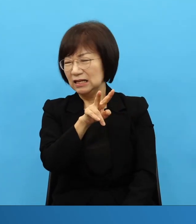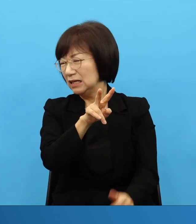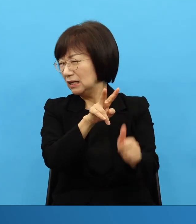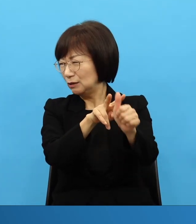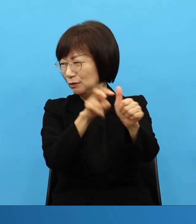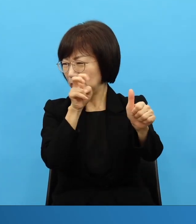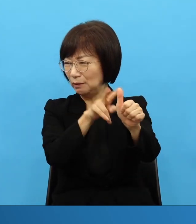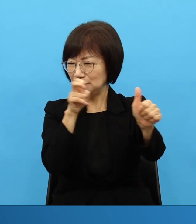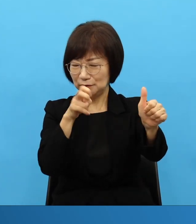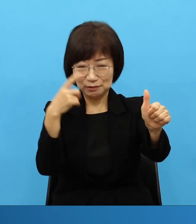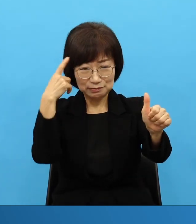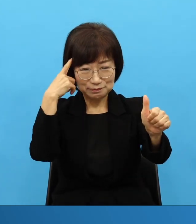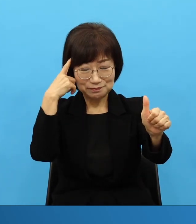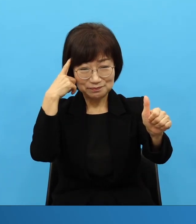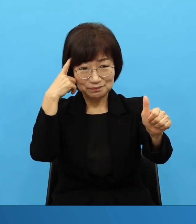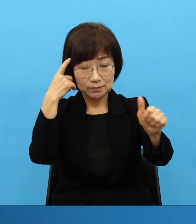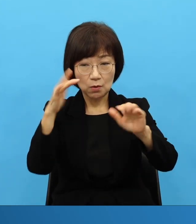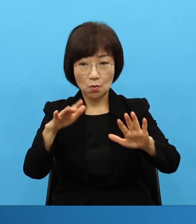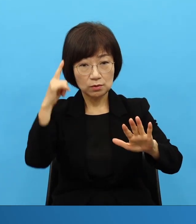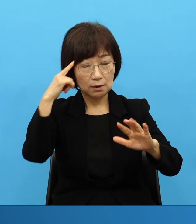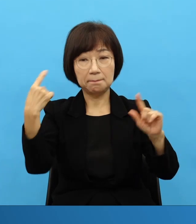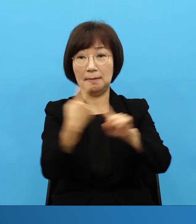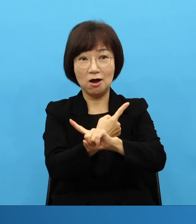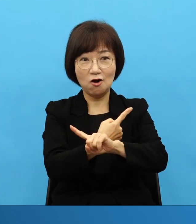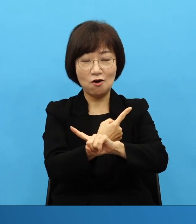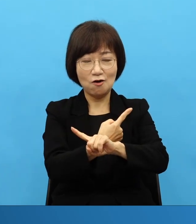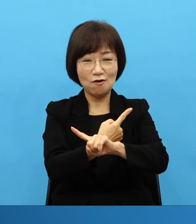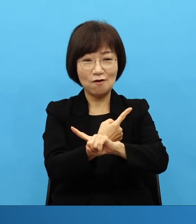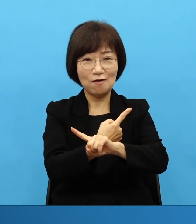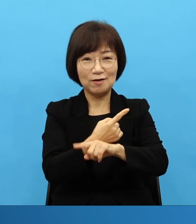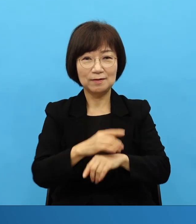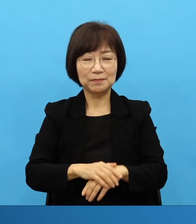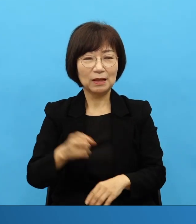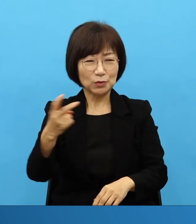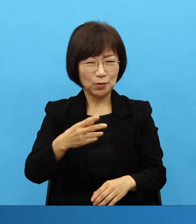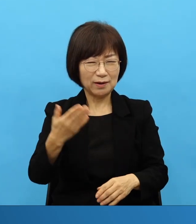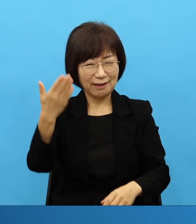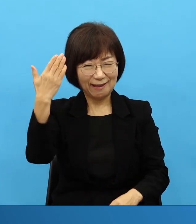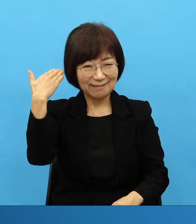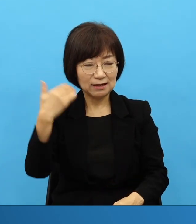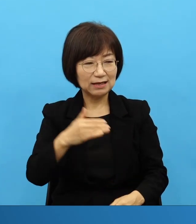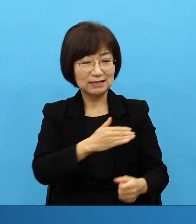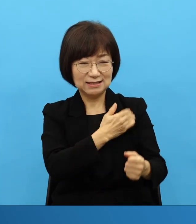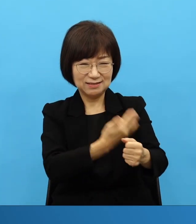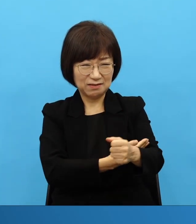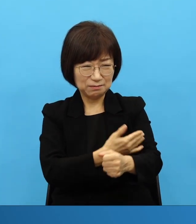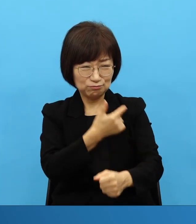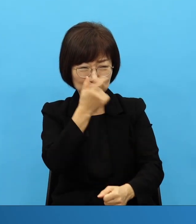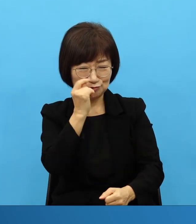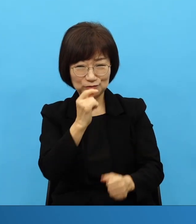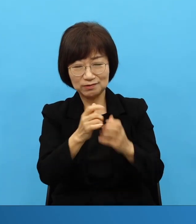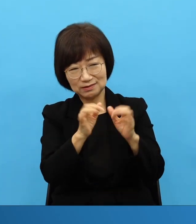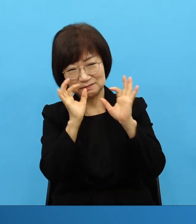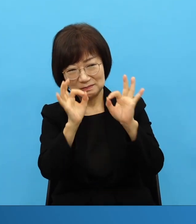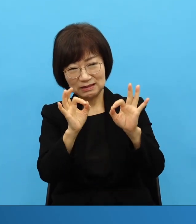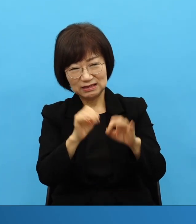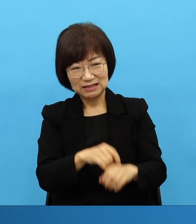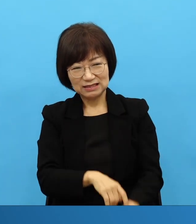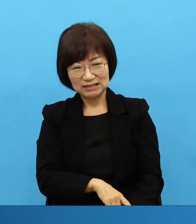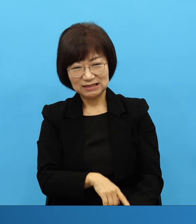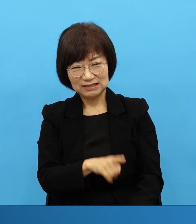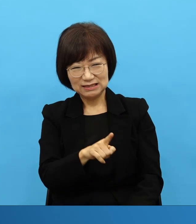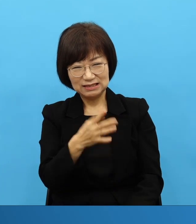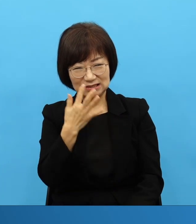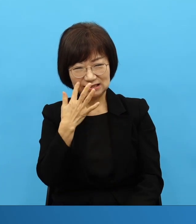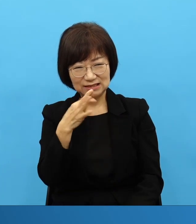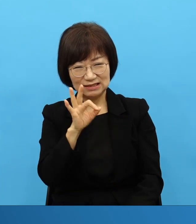불신도 똑같아 내가. I really spited them, and I thought, how can there be a 옛날에 좀 human 무능한 like 사람 this? 쳐다보면 막 사람은 가치 없이 보이고요. When I see someone powerless, I think to 똑같은